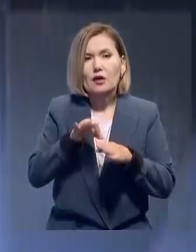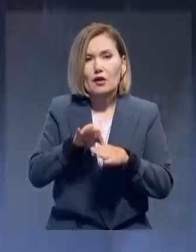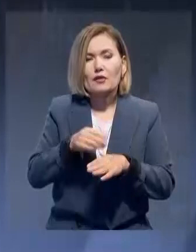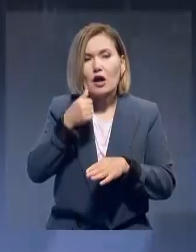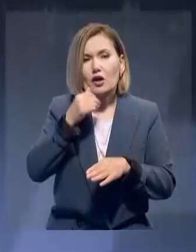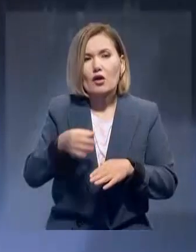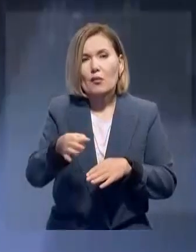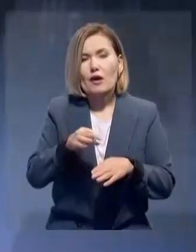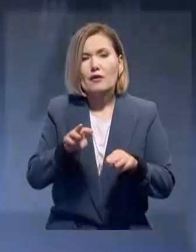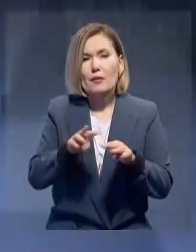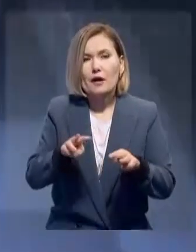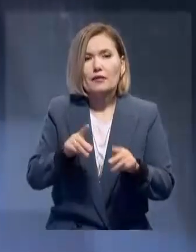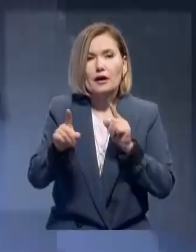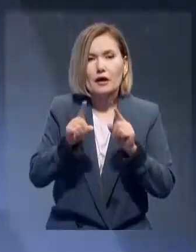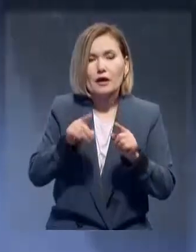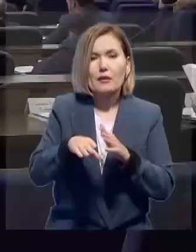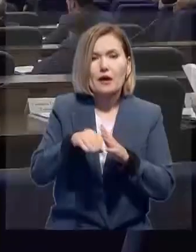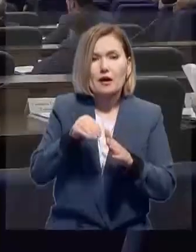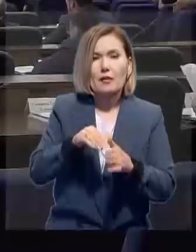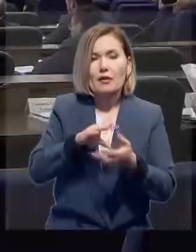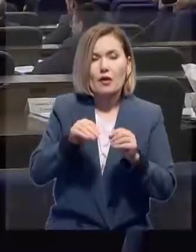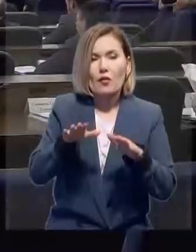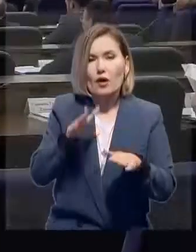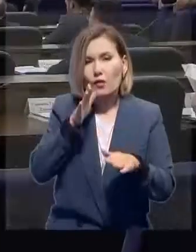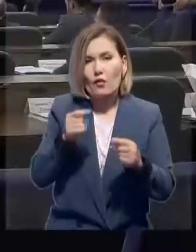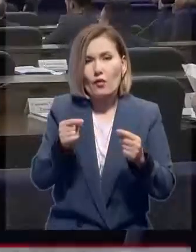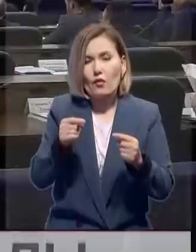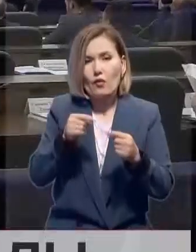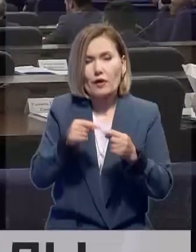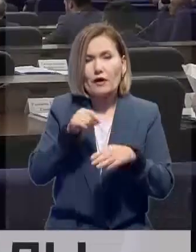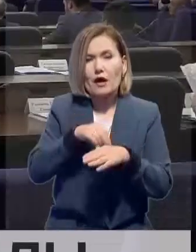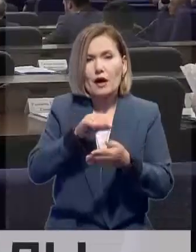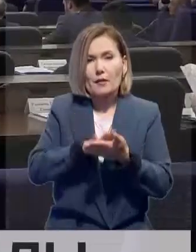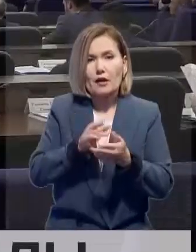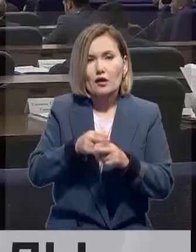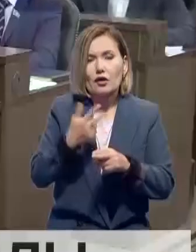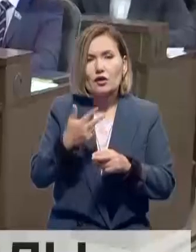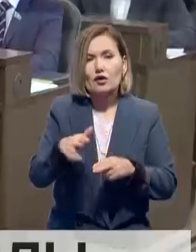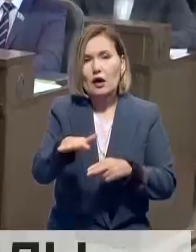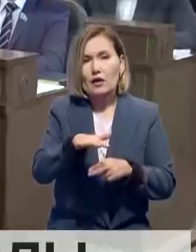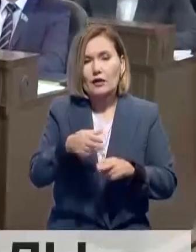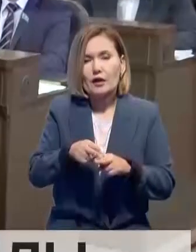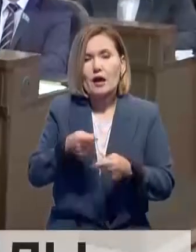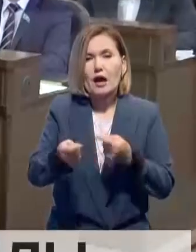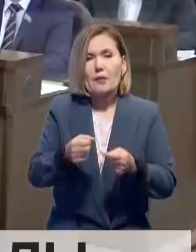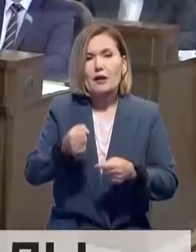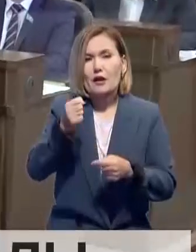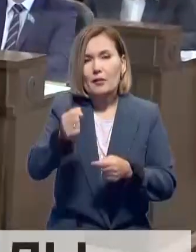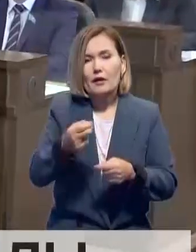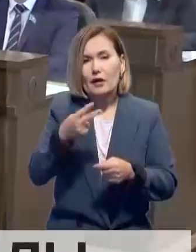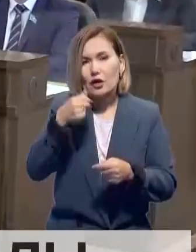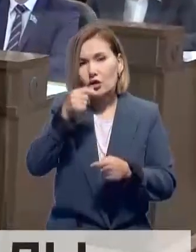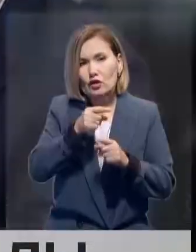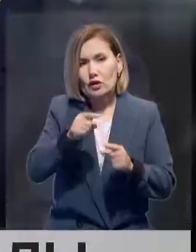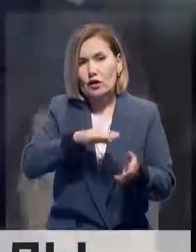облыстық мәслихаттың кезекті сессиясында сайлаудың орны мен уақыты белгіленді. 3 ауданда да әкімдердің қызметке тағайындалғанына кемі 2 жыл